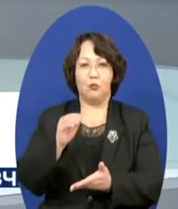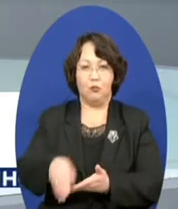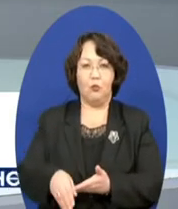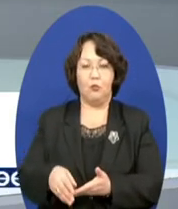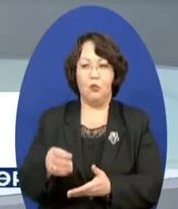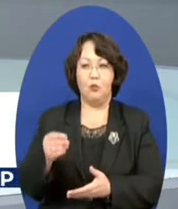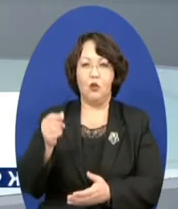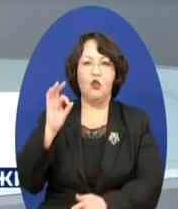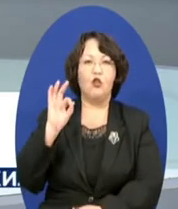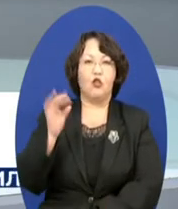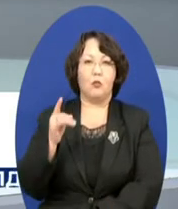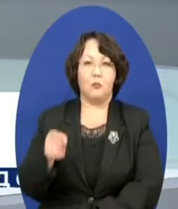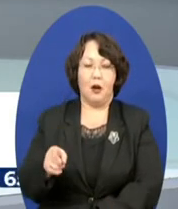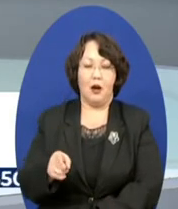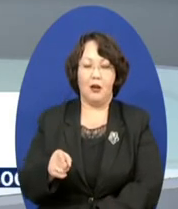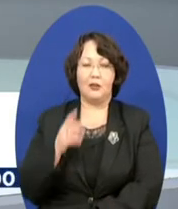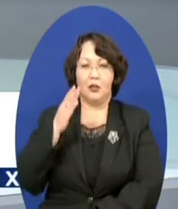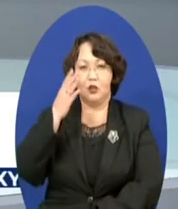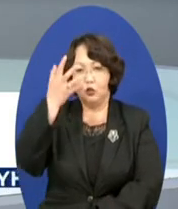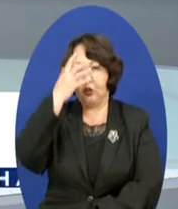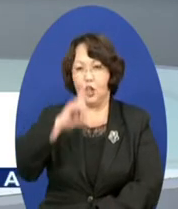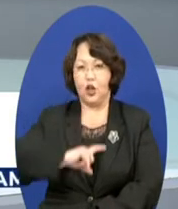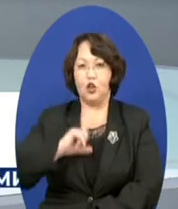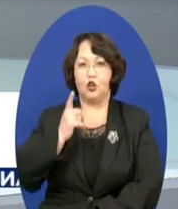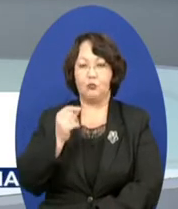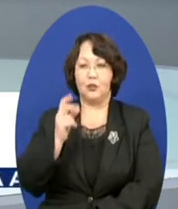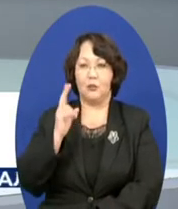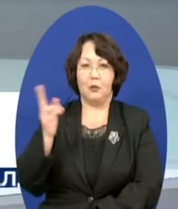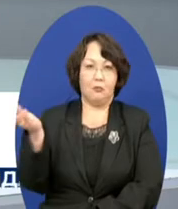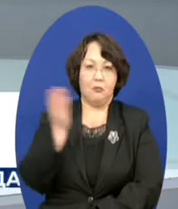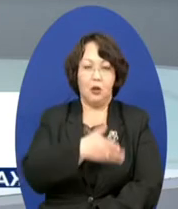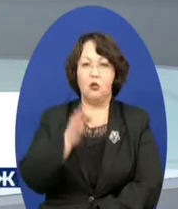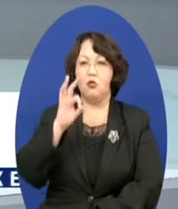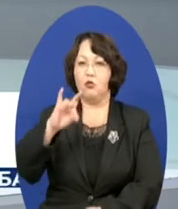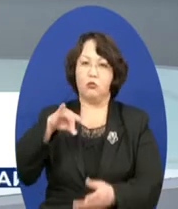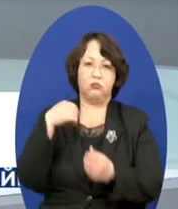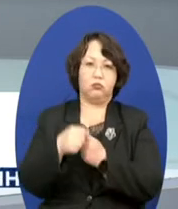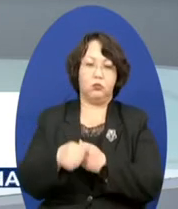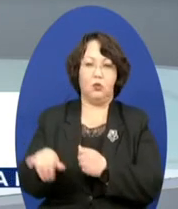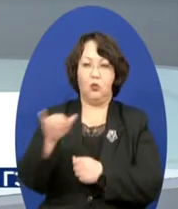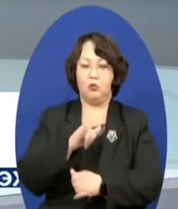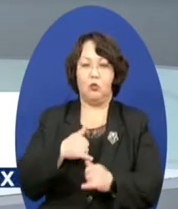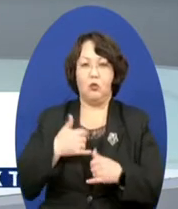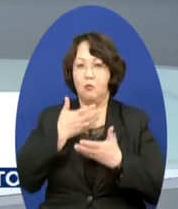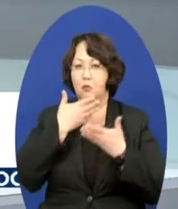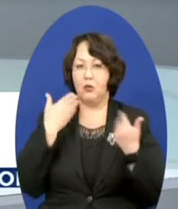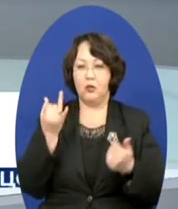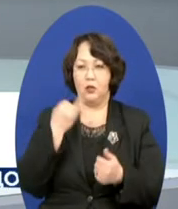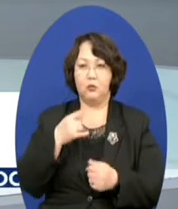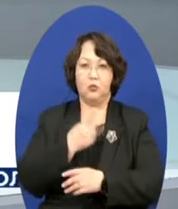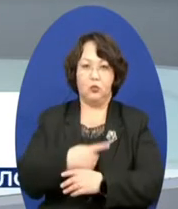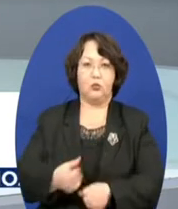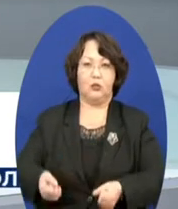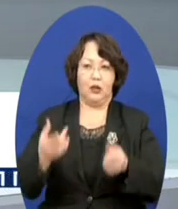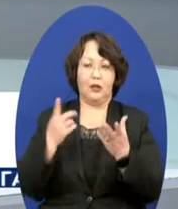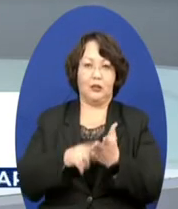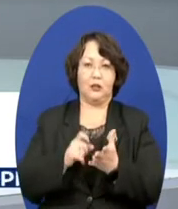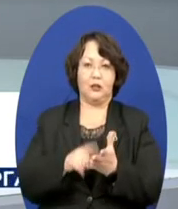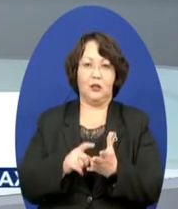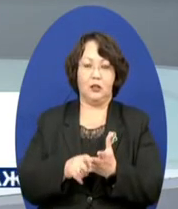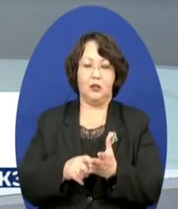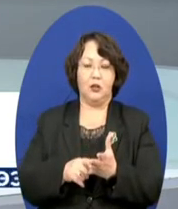төгрөгийн хоримтлагдсан өртөө цаашдаа төрийн өмчөд шилжүүлснээр өр төлбөрийг барагдуулж улсыг хохирлгүй болох үр дүнтэй шийдэл хүлээгдэж